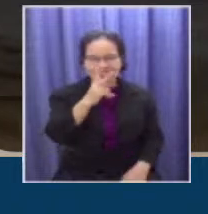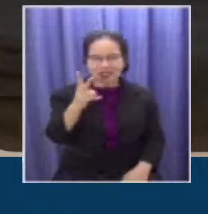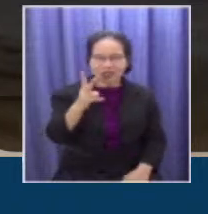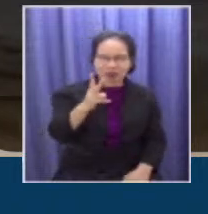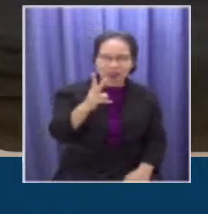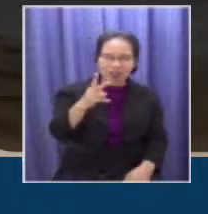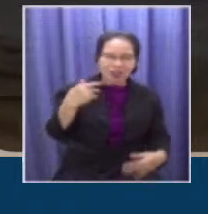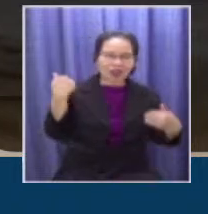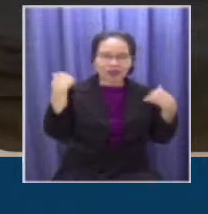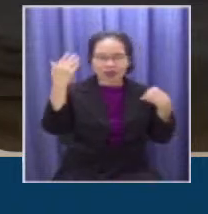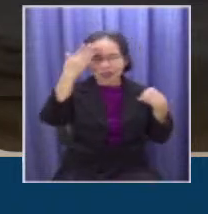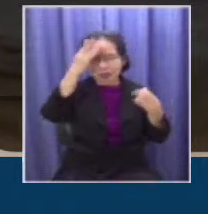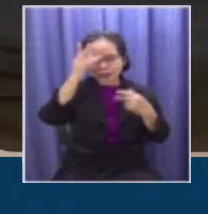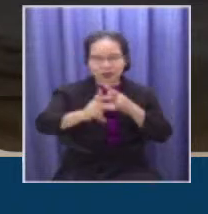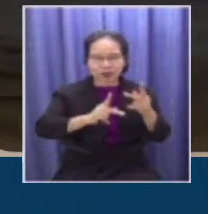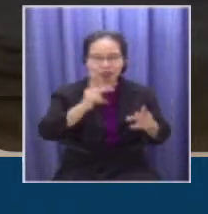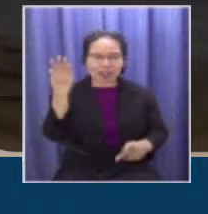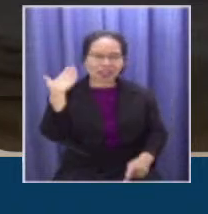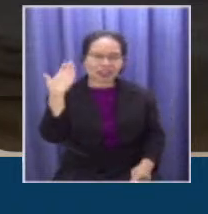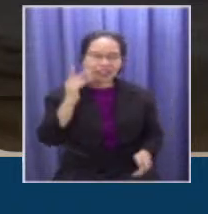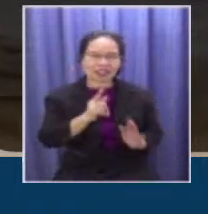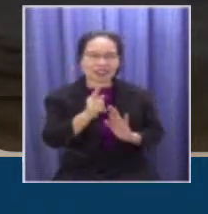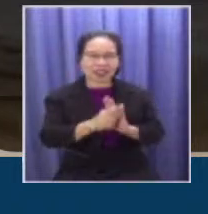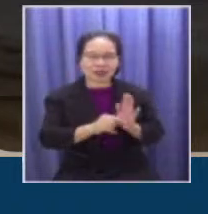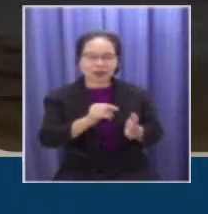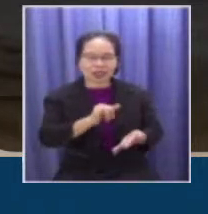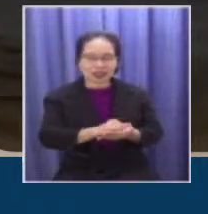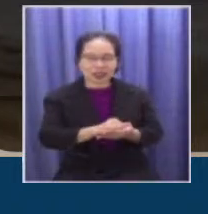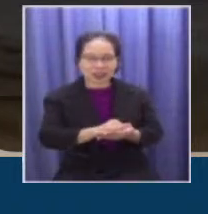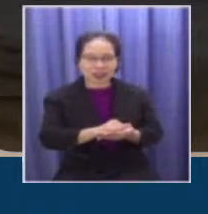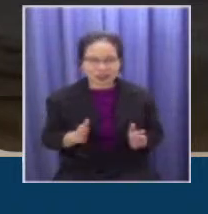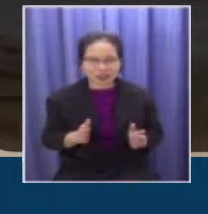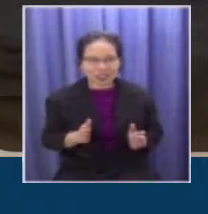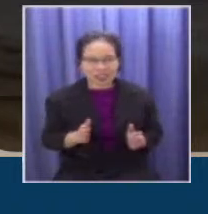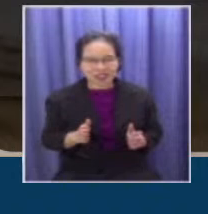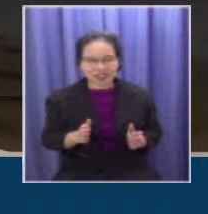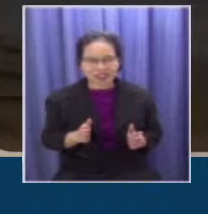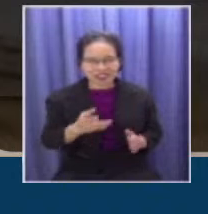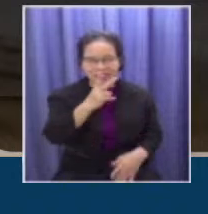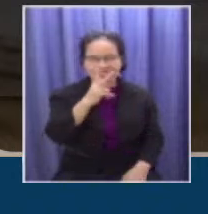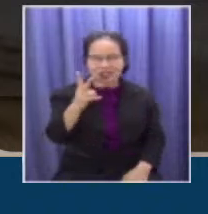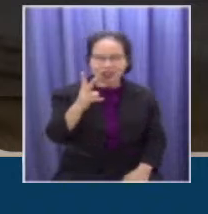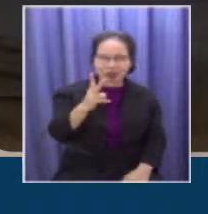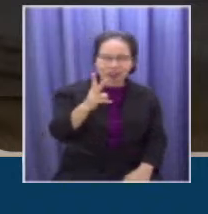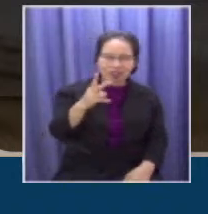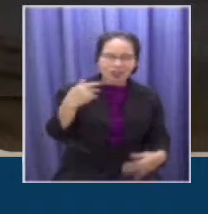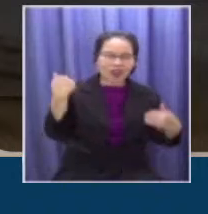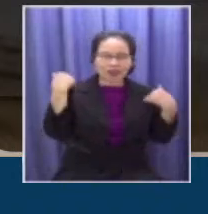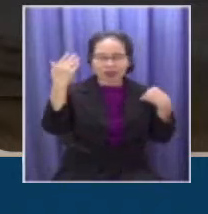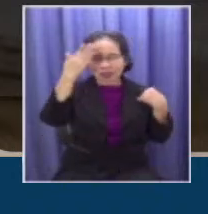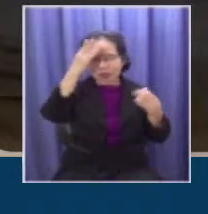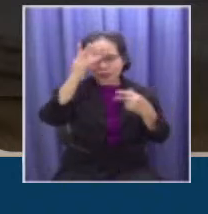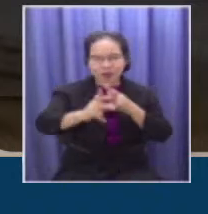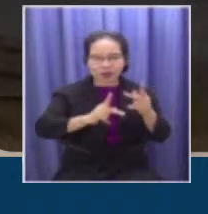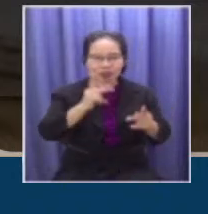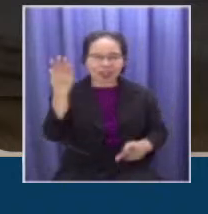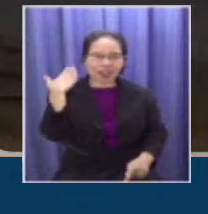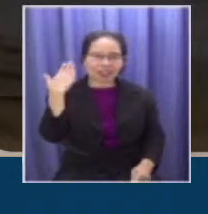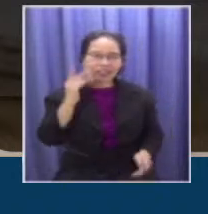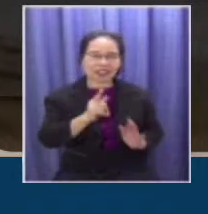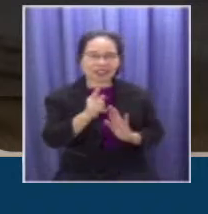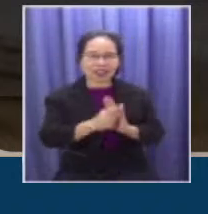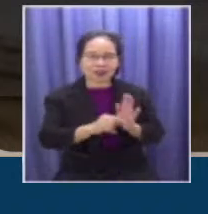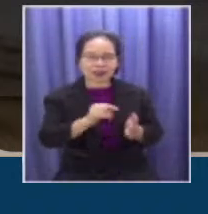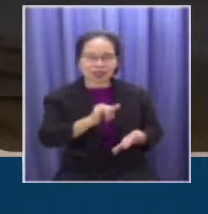ase na wafra Barnabas Zeus na Paul so wafra ne Hermes efrese na ono na waka asem tete pa ni se Jupiter wo